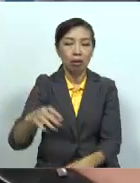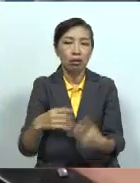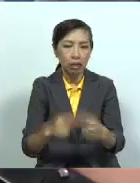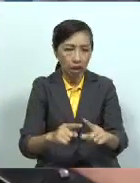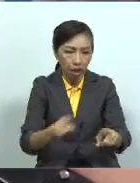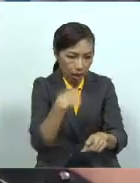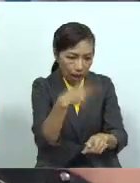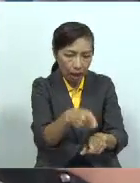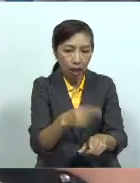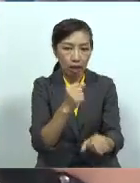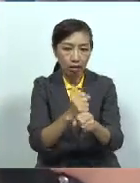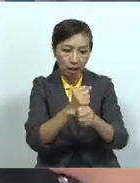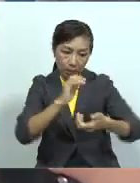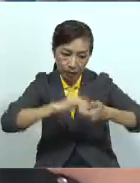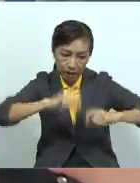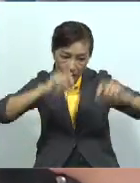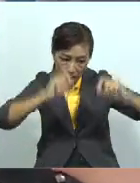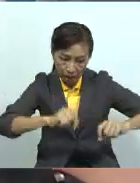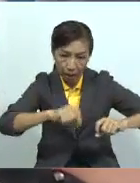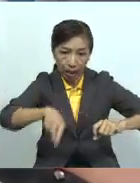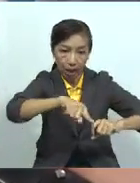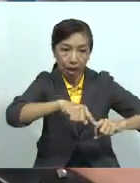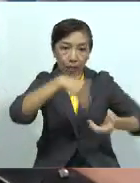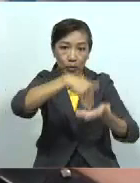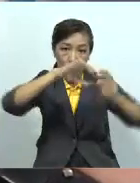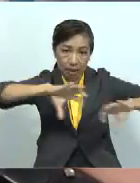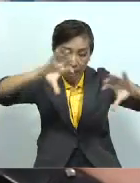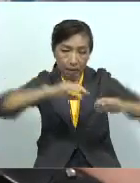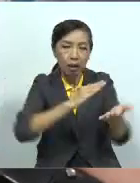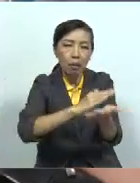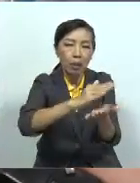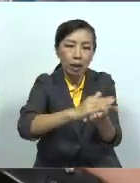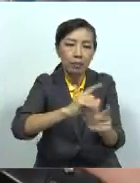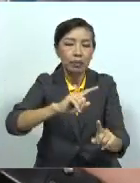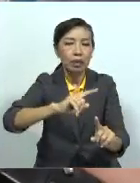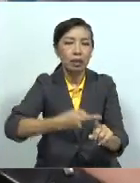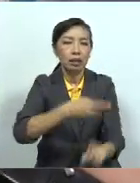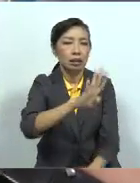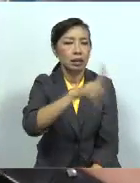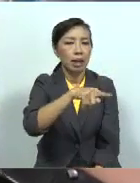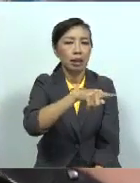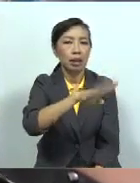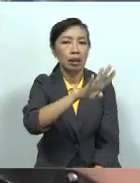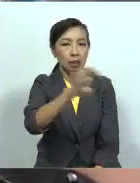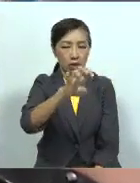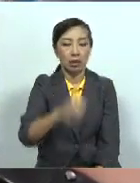เป็นผู้ที่ทำก็ตกลงเป็น MOU ร่วมกันกับหน่วยราชการนะครับก็ผ่อนประมาณ 4,400 บาท